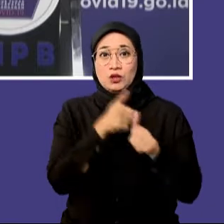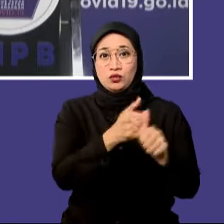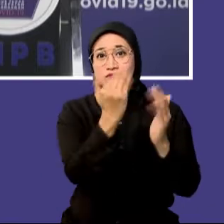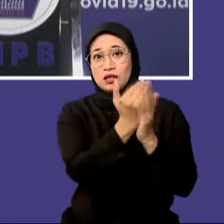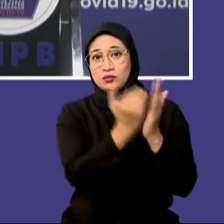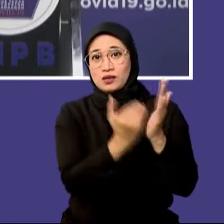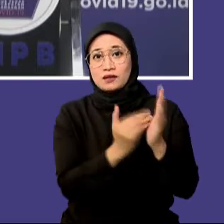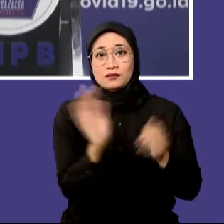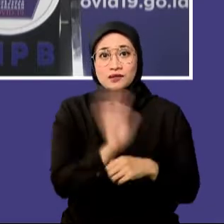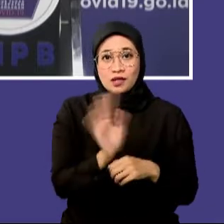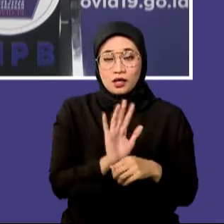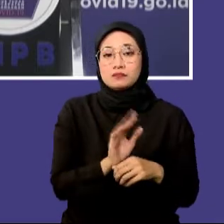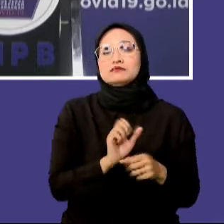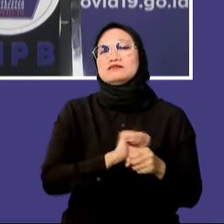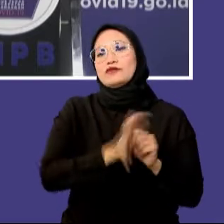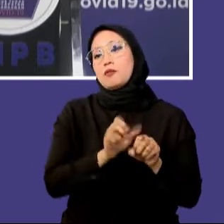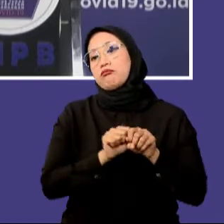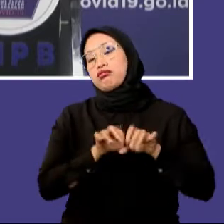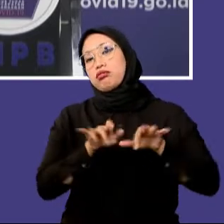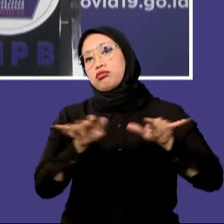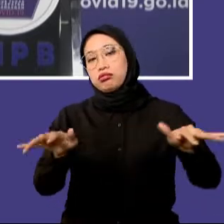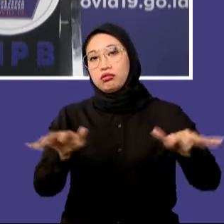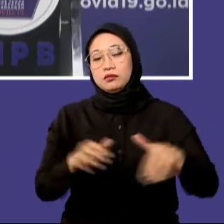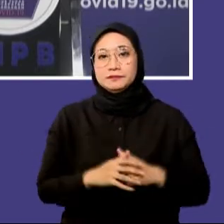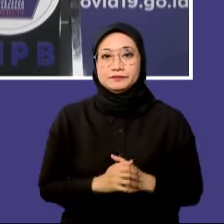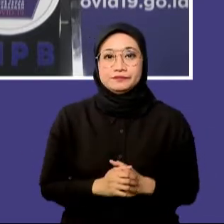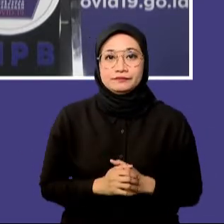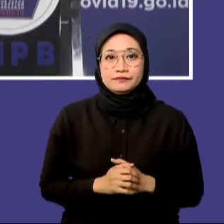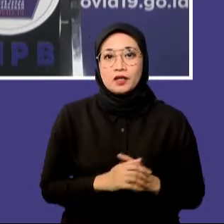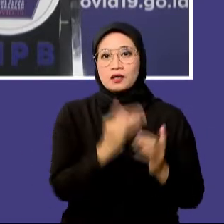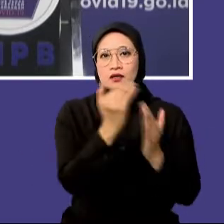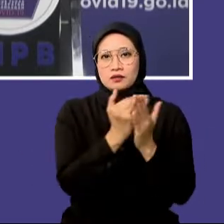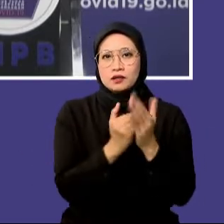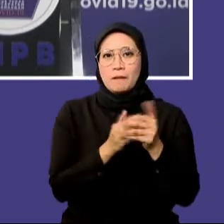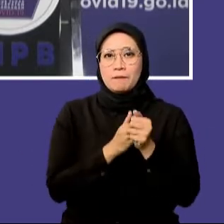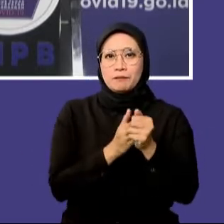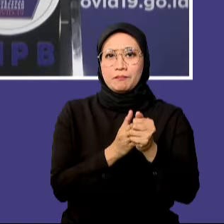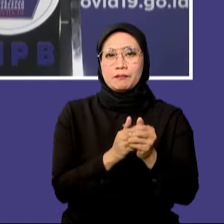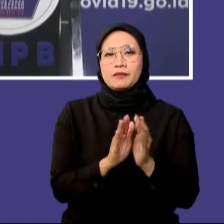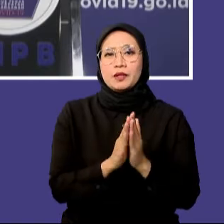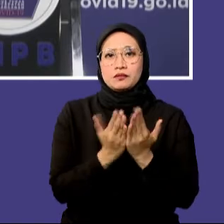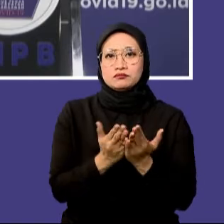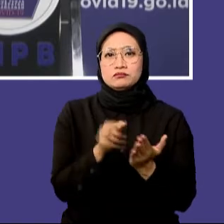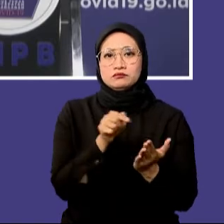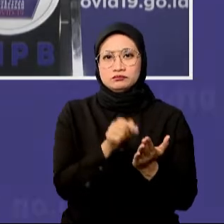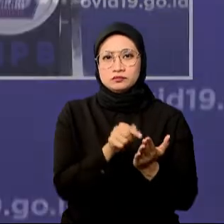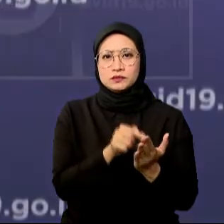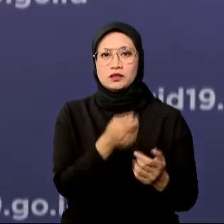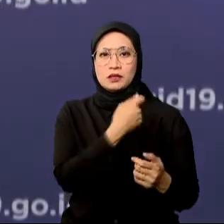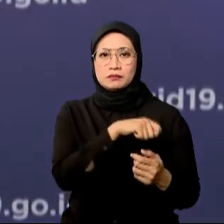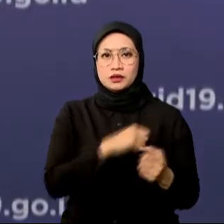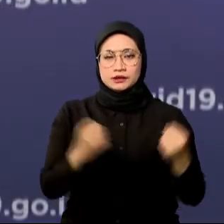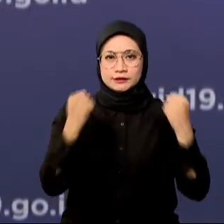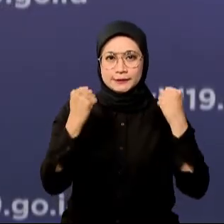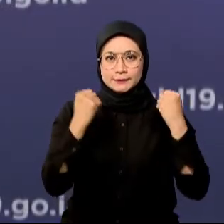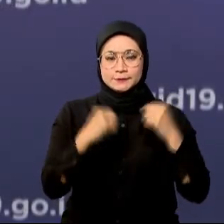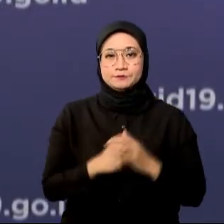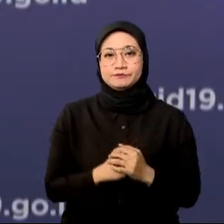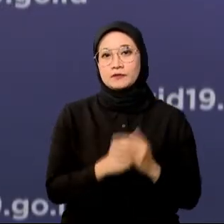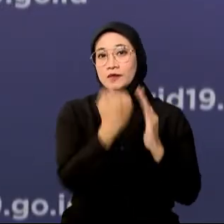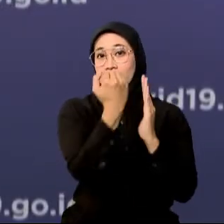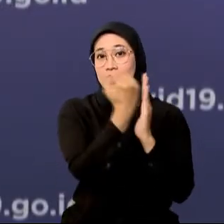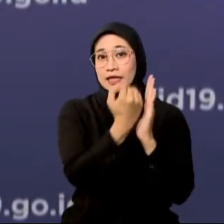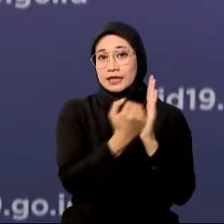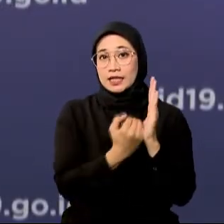COVID-19. Perlu diketahui bersama bahwa menurut pedoman terbaru Kemenkes dari Republik Indonesia, berikut ini adalah